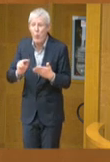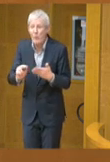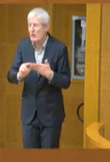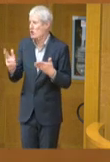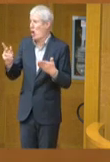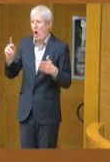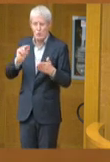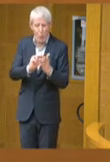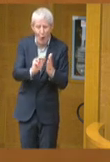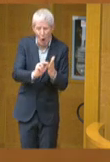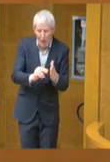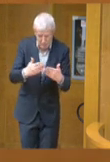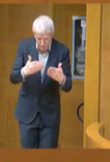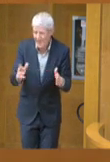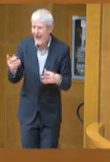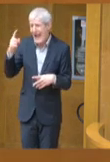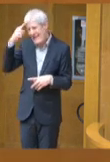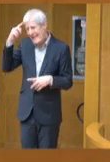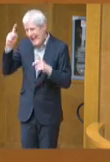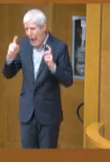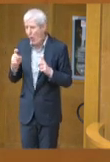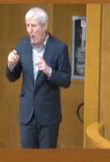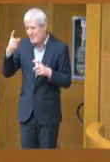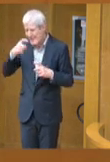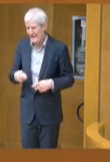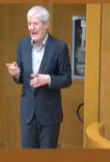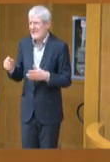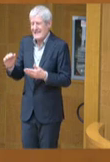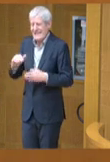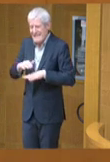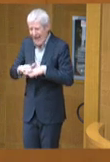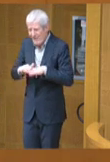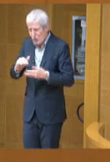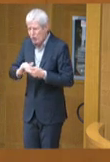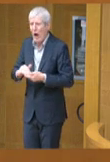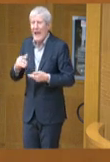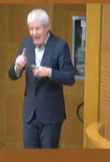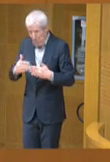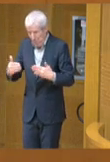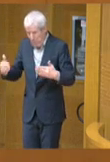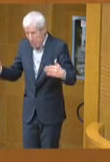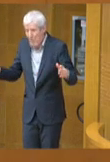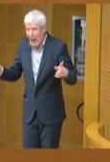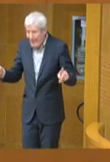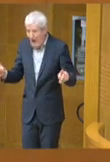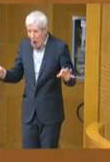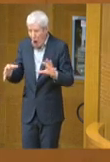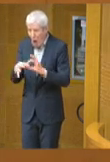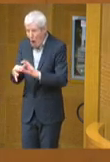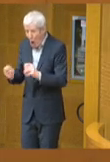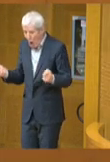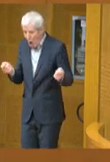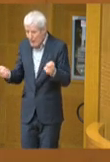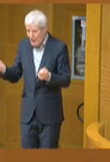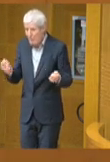neuropsichiatrie, servizi sociali di territorio, associazioni che si coordinano per riuscire non solo ad intercettare i bisogni,